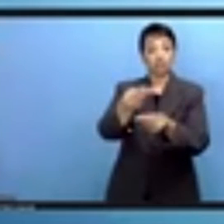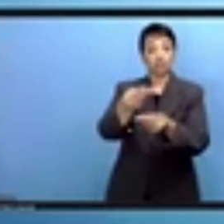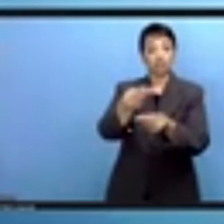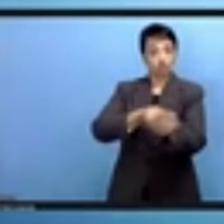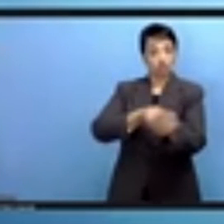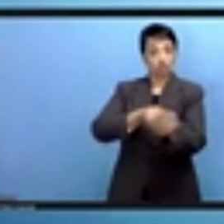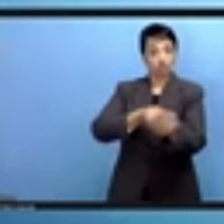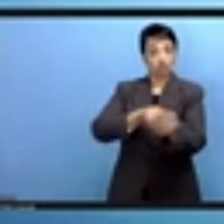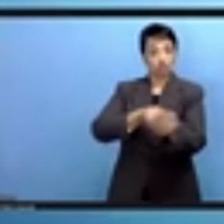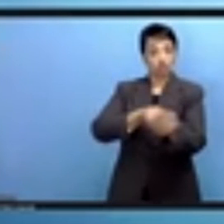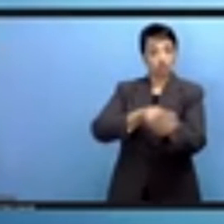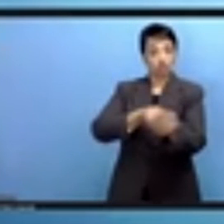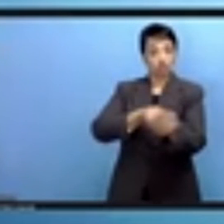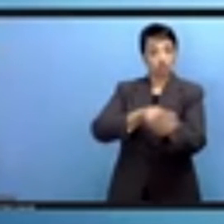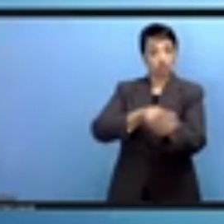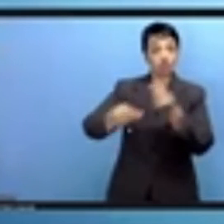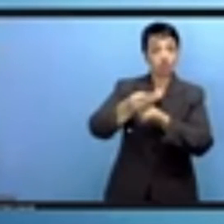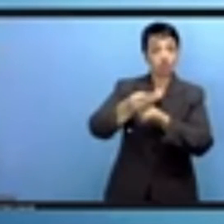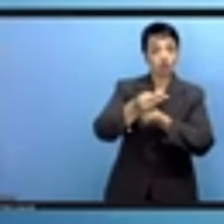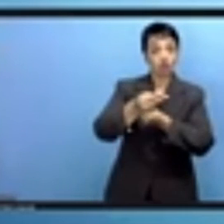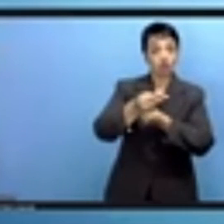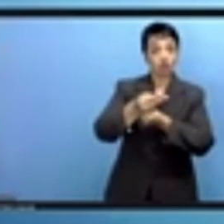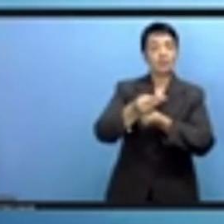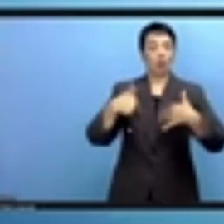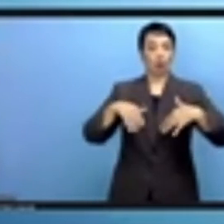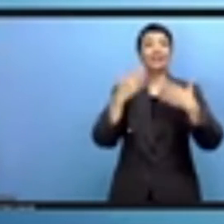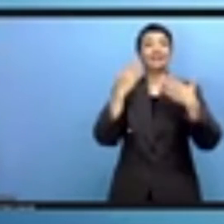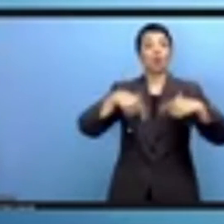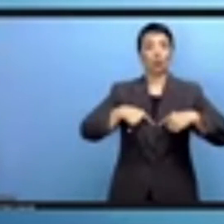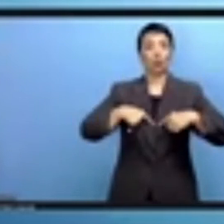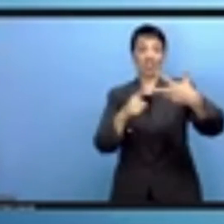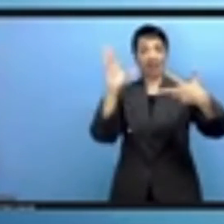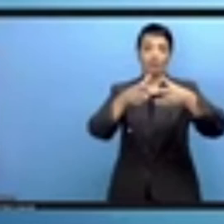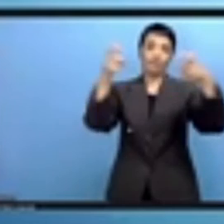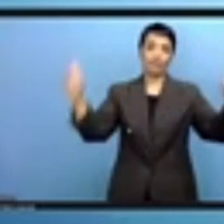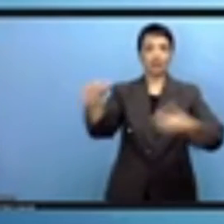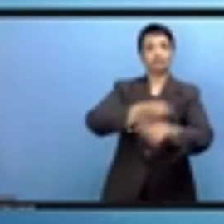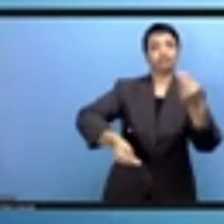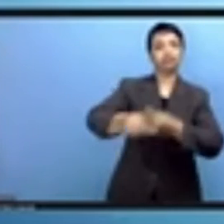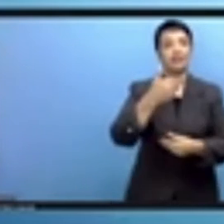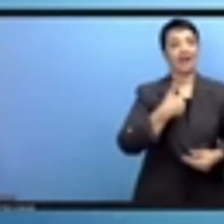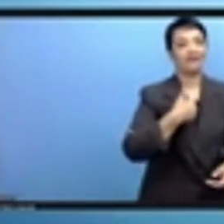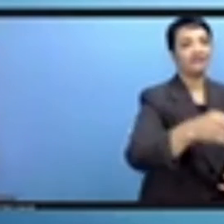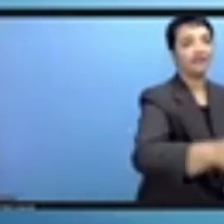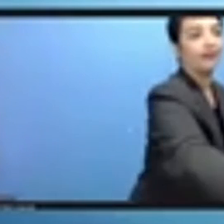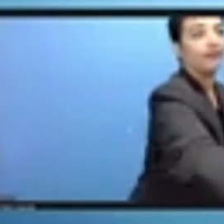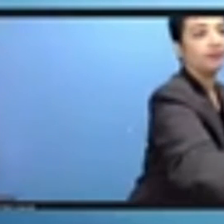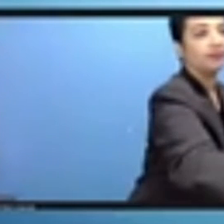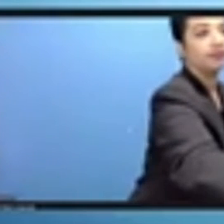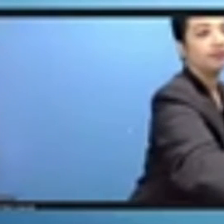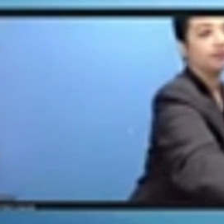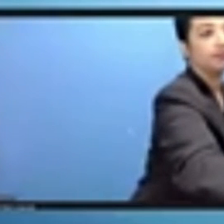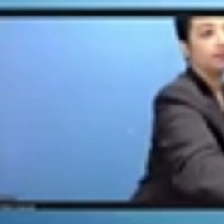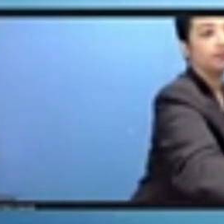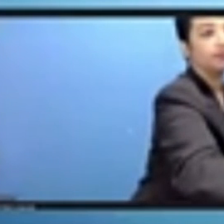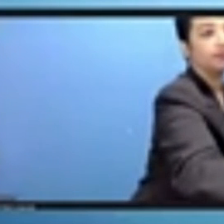响的情况之下，我们的经济依然是